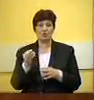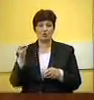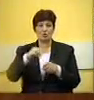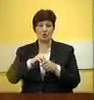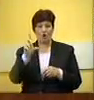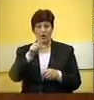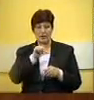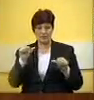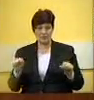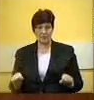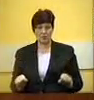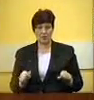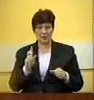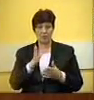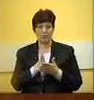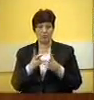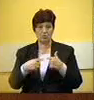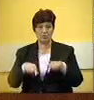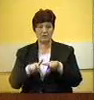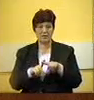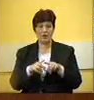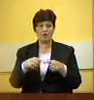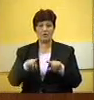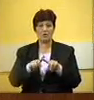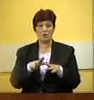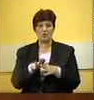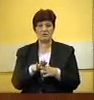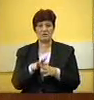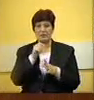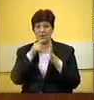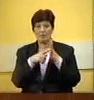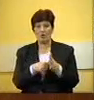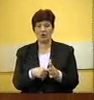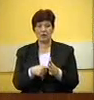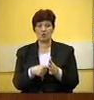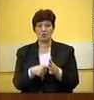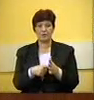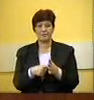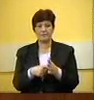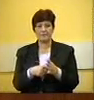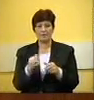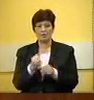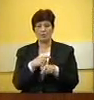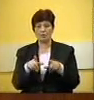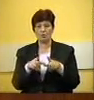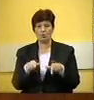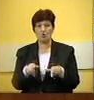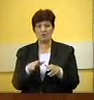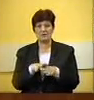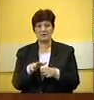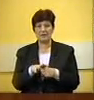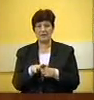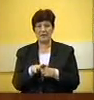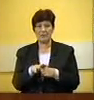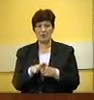uključe lokalne samouprave, da budu i oni deo sistema i da pokažu upravo u tom sistemu, jel